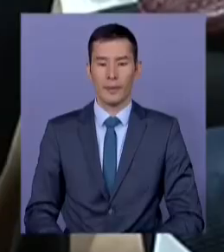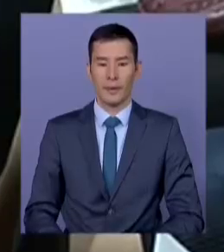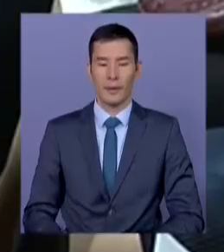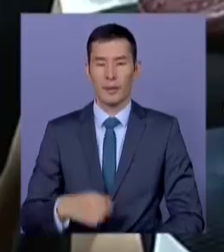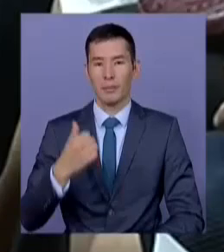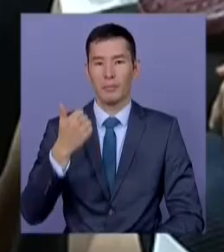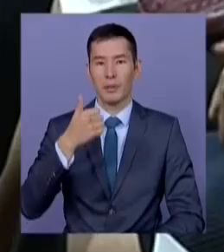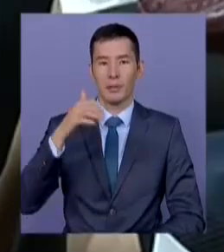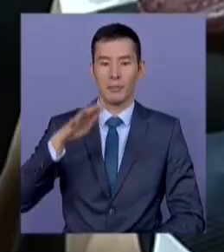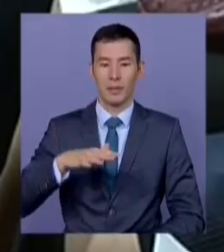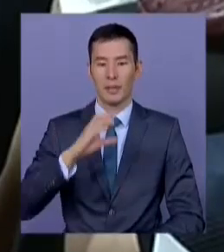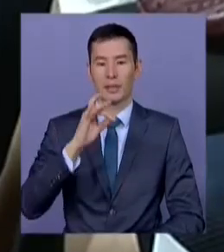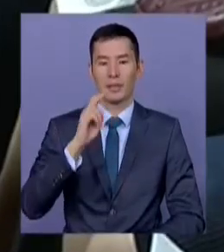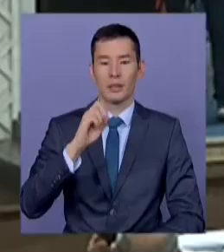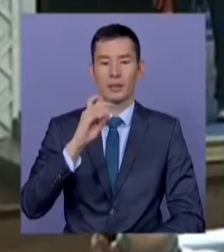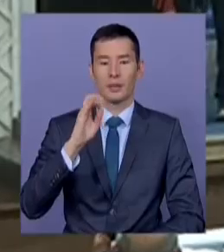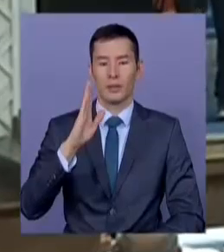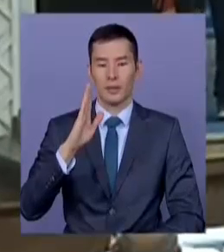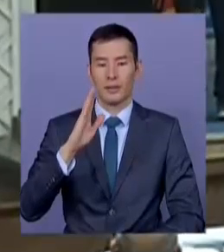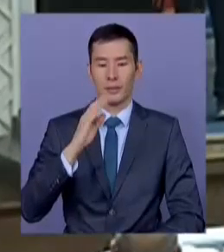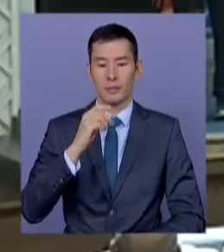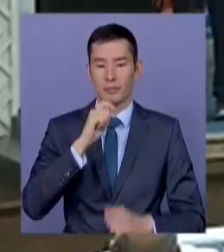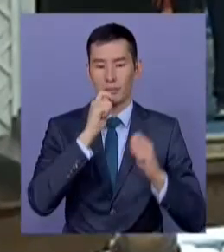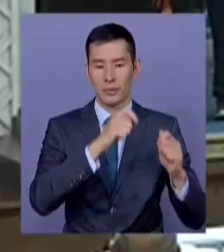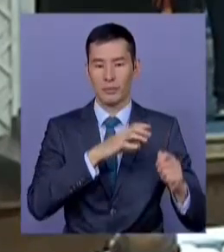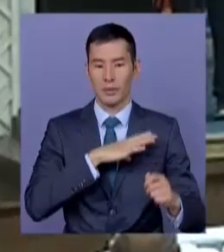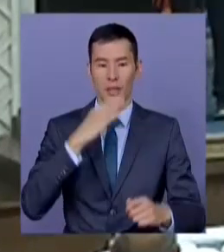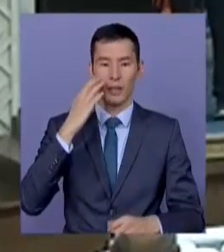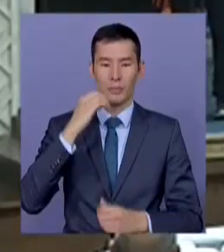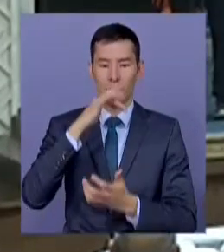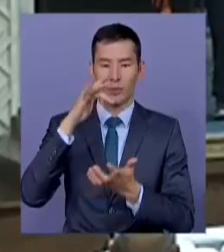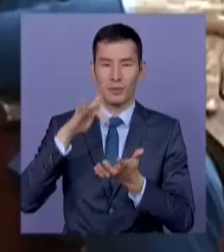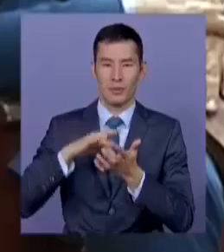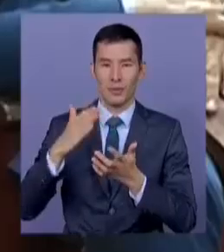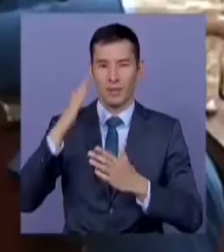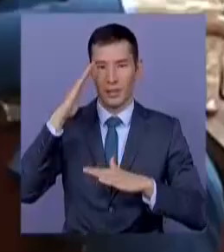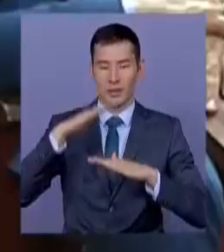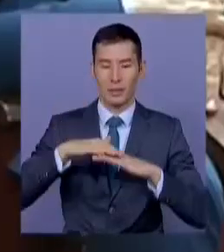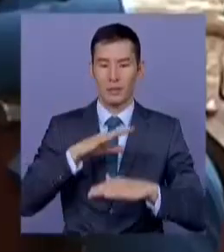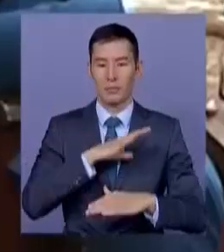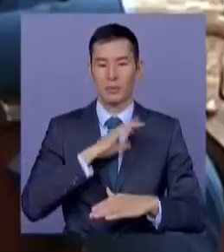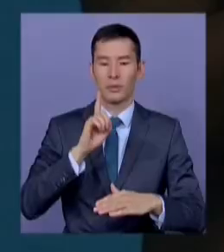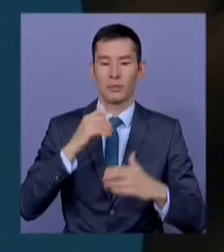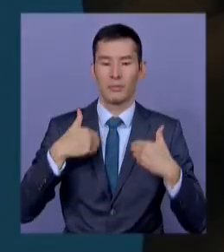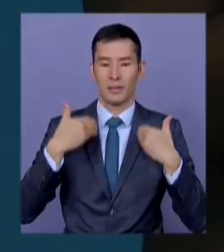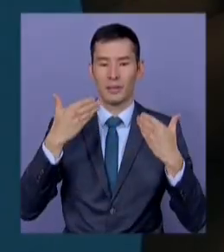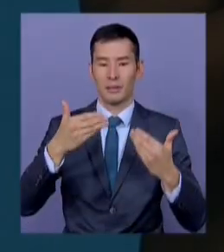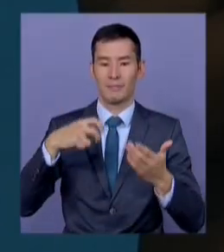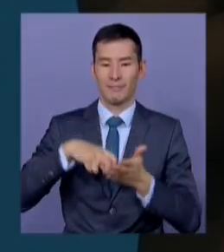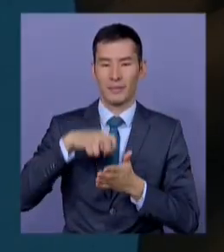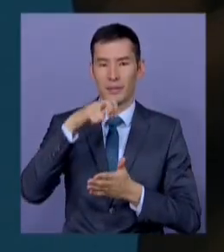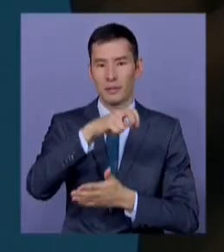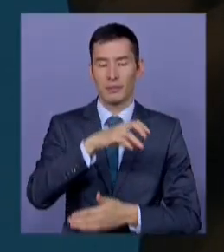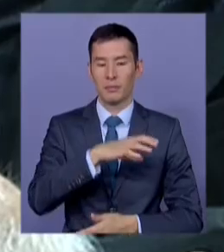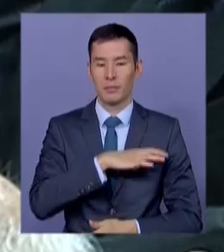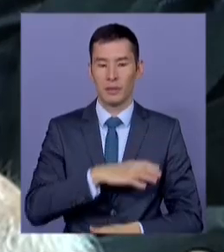бірінші орын арқалы ақын Серік Ақсұңқар иеленді. Ал дүбірлі тойда Алматы қаласының әкімі Бақытжан Сағынтаевтың құттықтау телеграммасы оқылып, арнайы